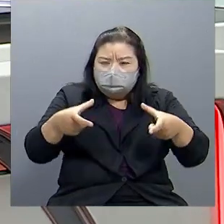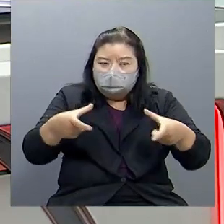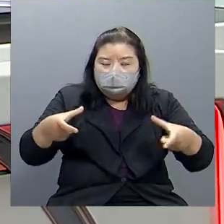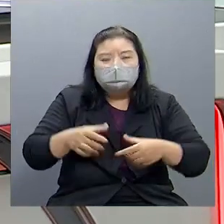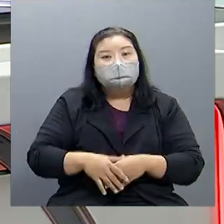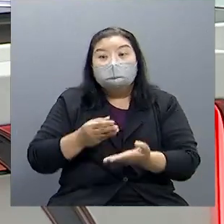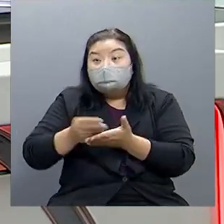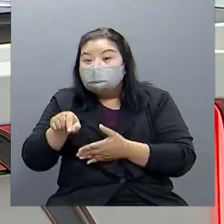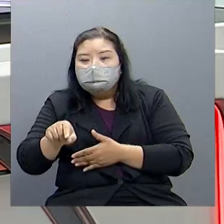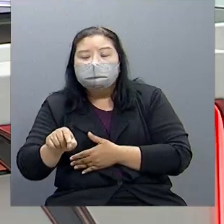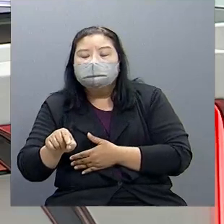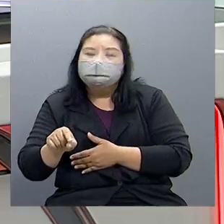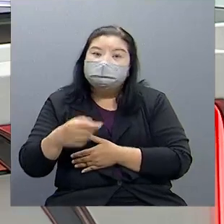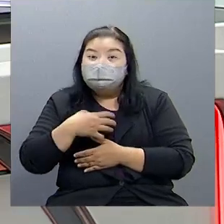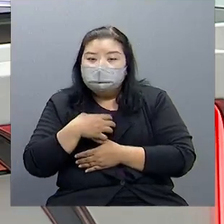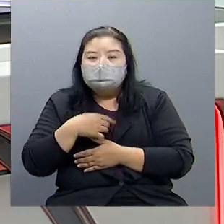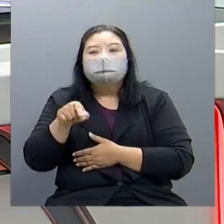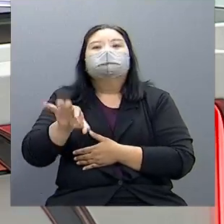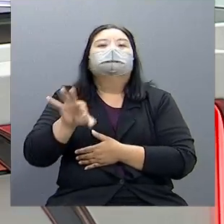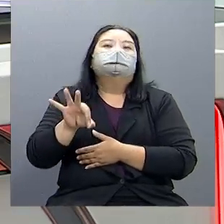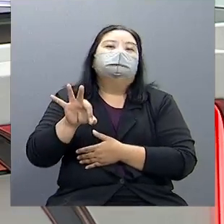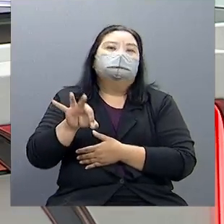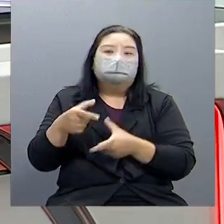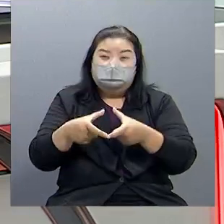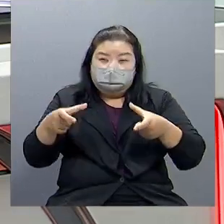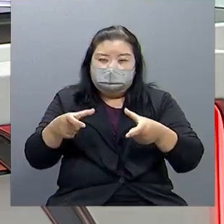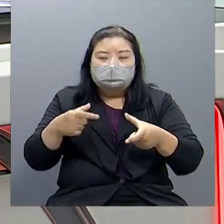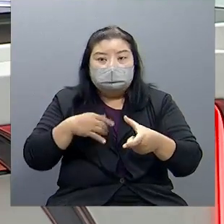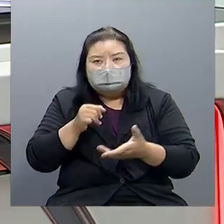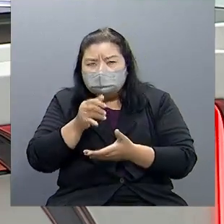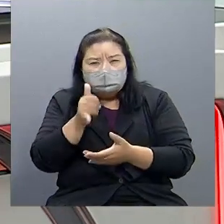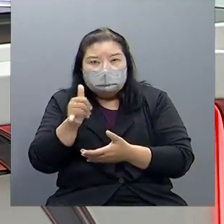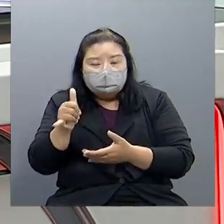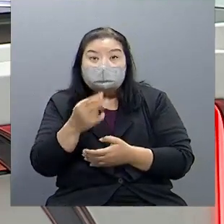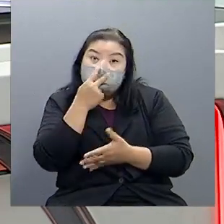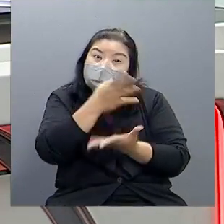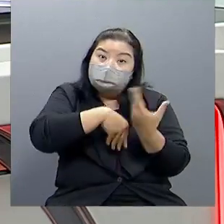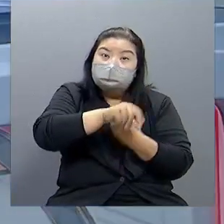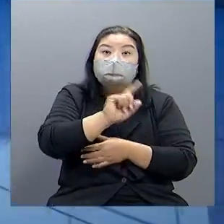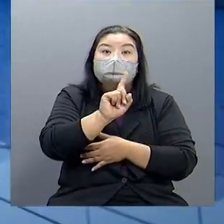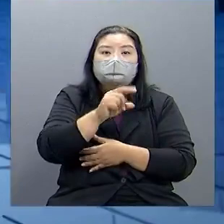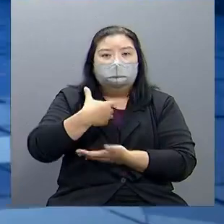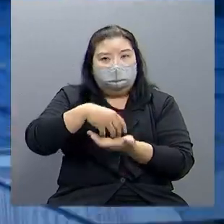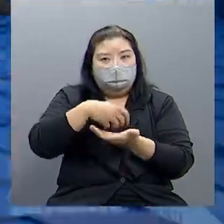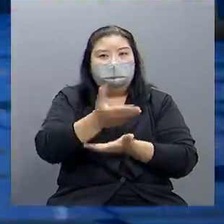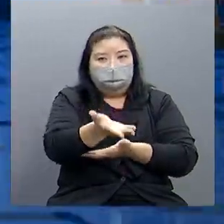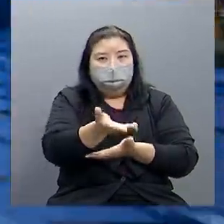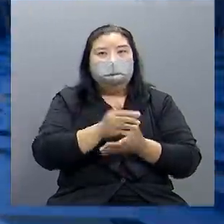นี้ก็ลดน้อยลงนะคะจะปรับตัวกันอย่างไรติดตามในจับสัญญาณเศรษฐกิจกับคุณนันทินีรายละเอียดค่ะ